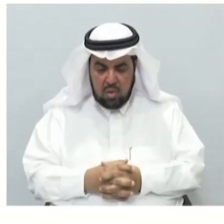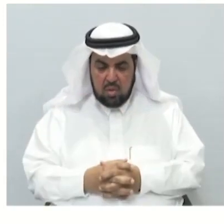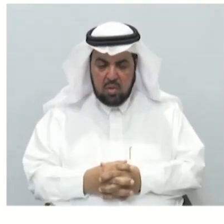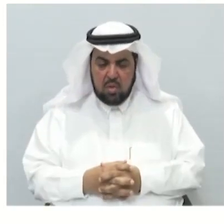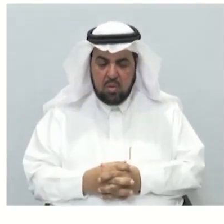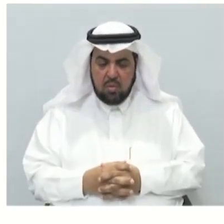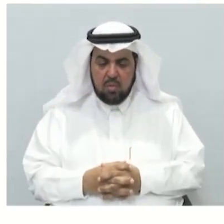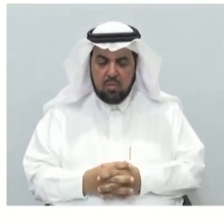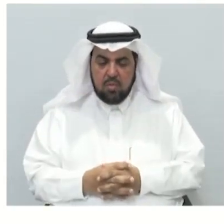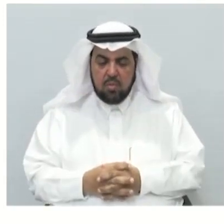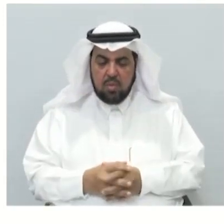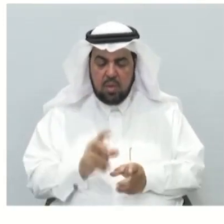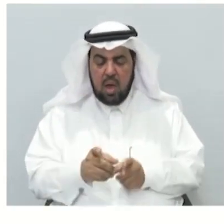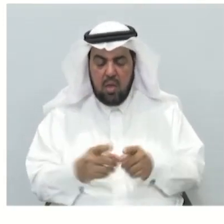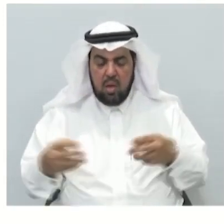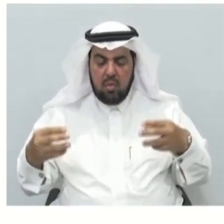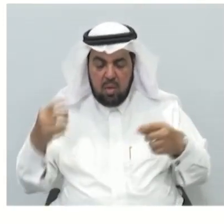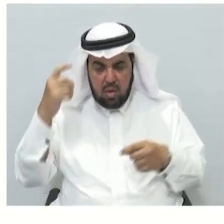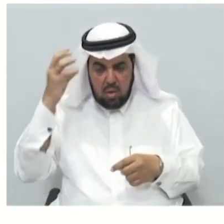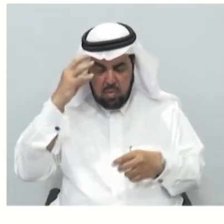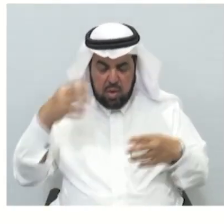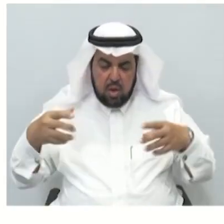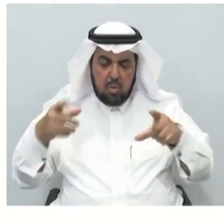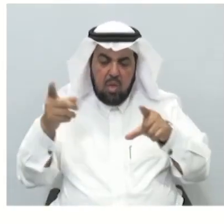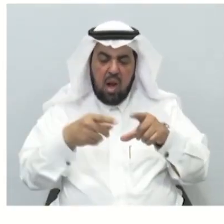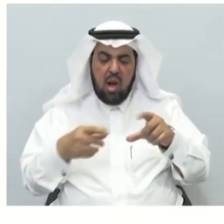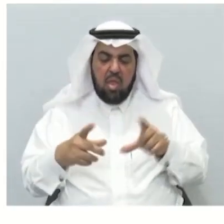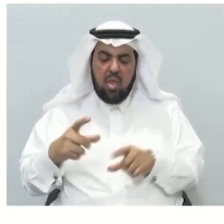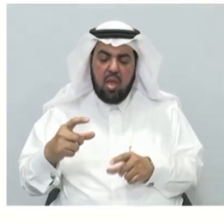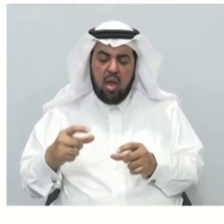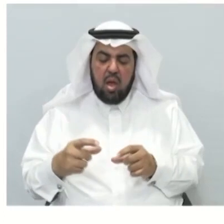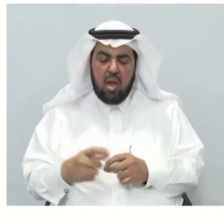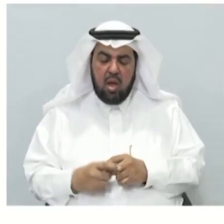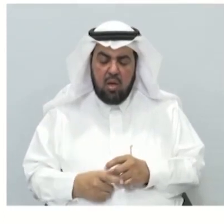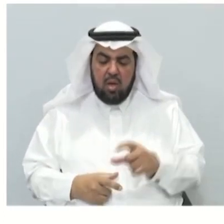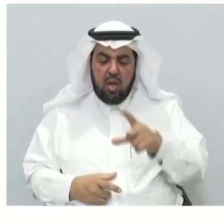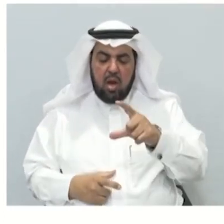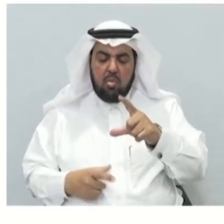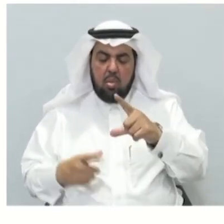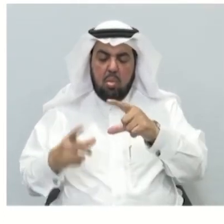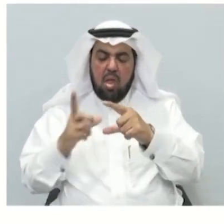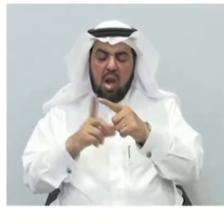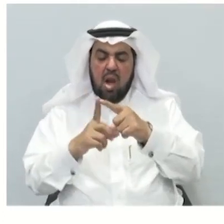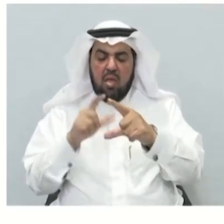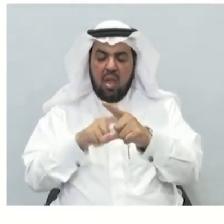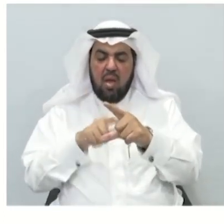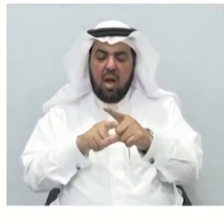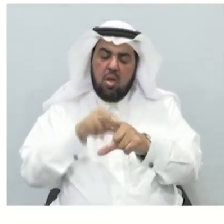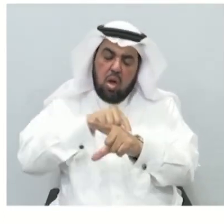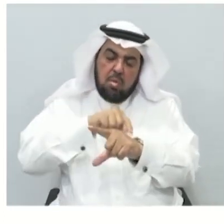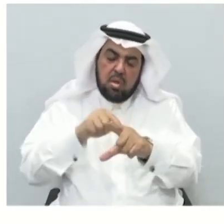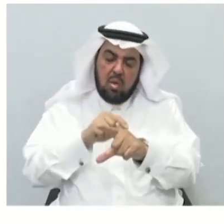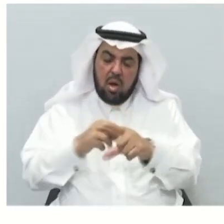اللي عندي هنا تطابق الزاويه هذهه صح ولا لا يا سلام في المثلث اللي على اليمين هذه الزاويه تطابق هذه الزاويه بالتقابل